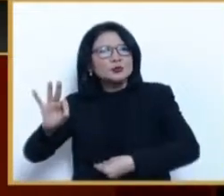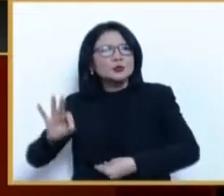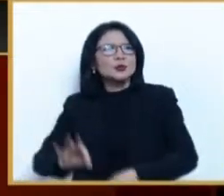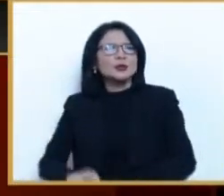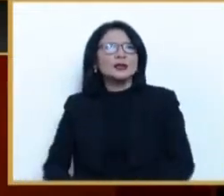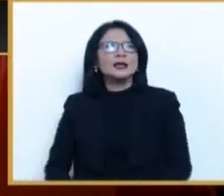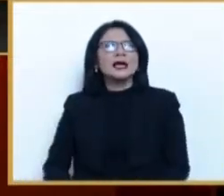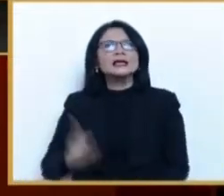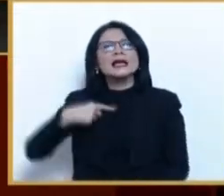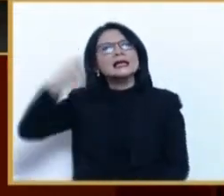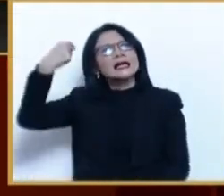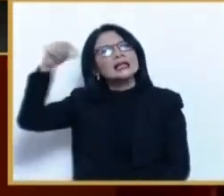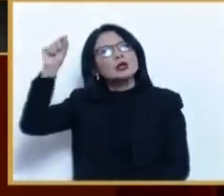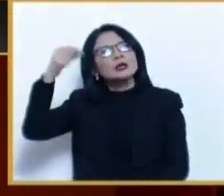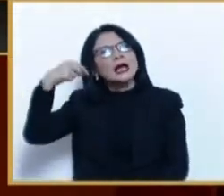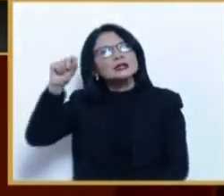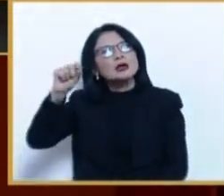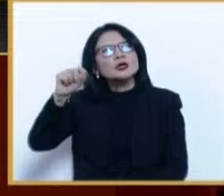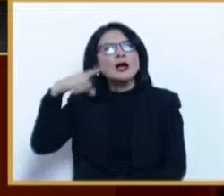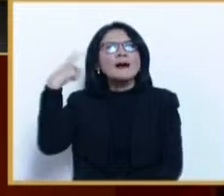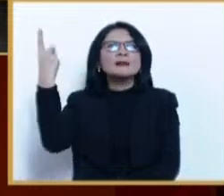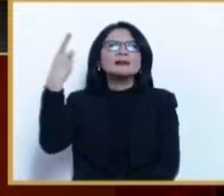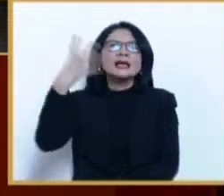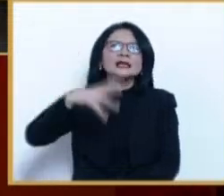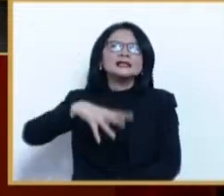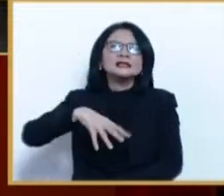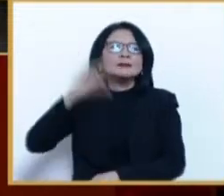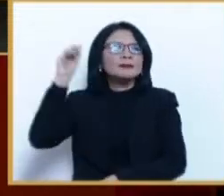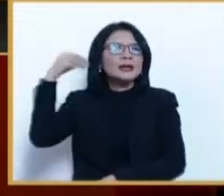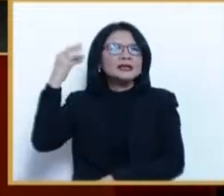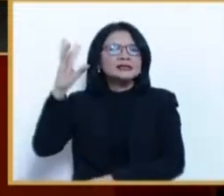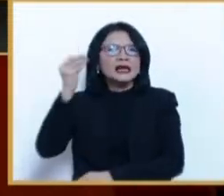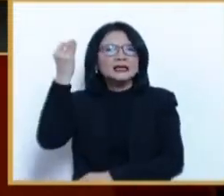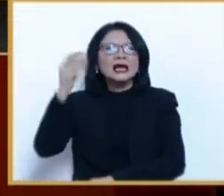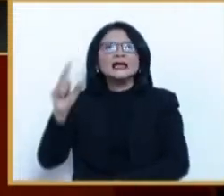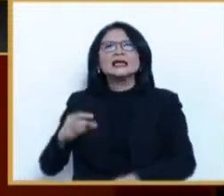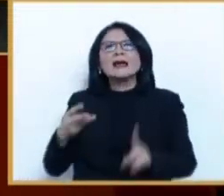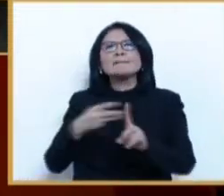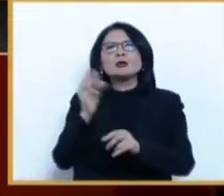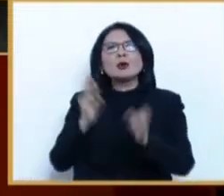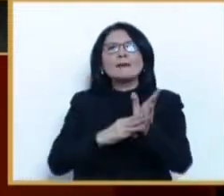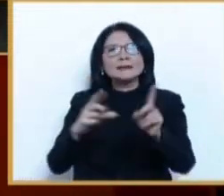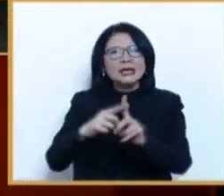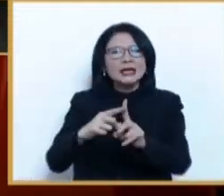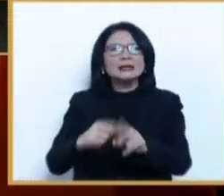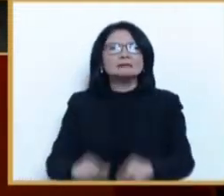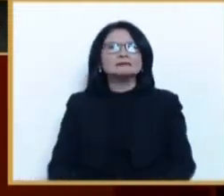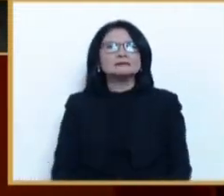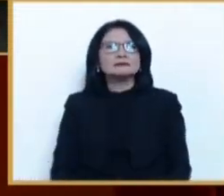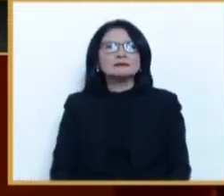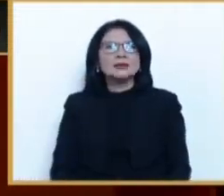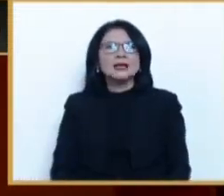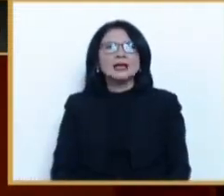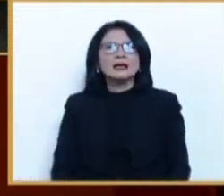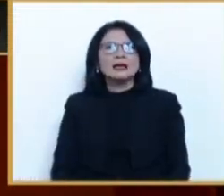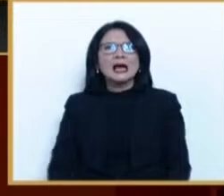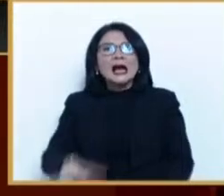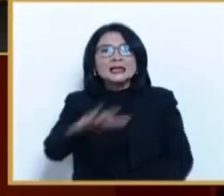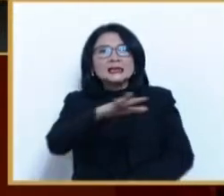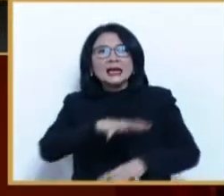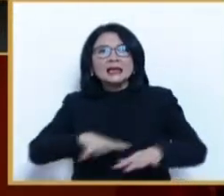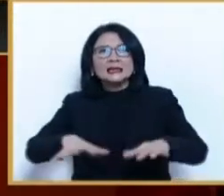perkantoran perkantoran pemerintahan Jakarta dari BUMD BUMD ya Sehingga lahan-lahan yang di